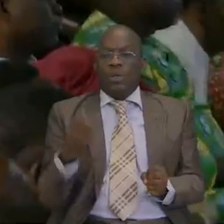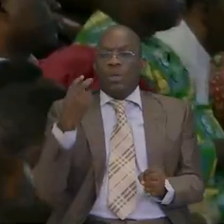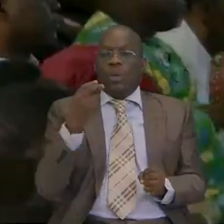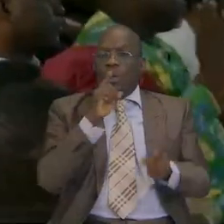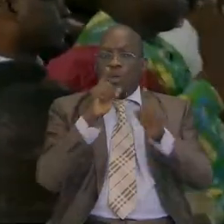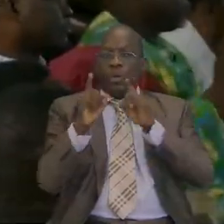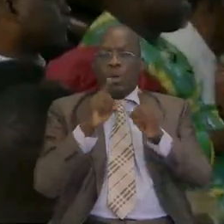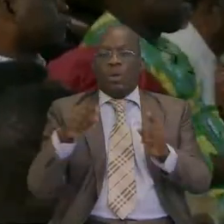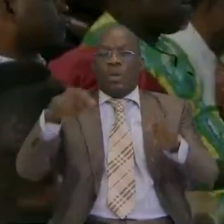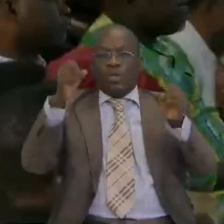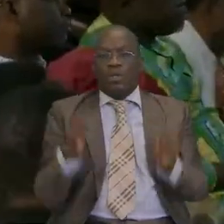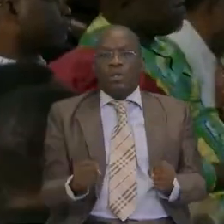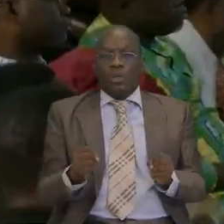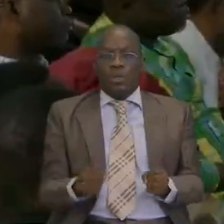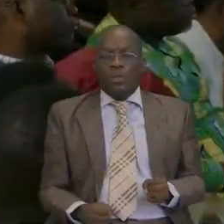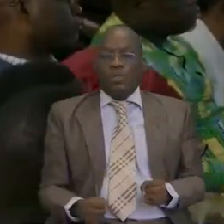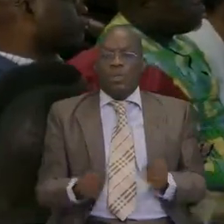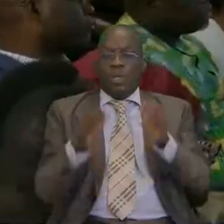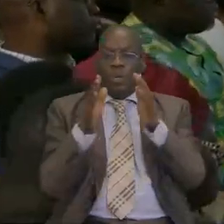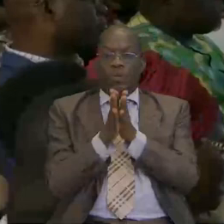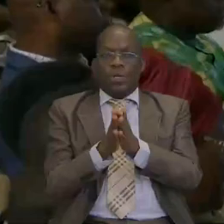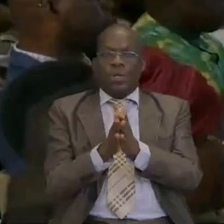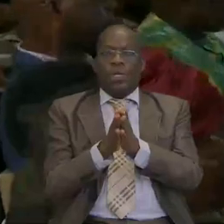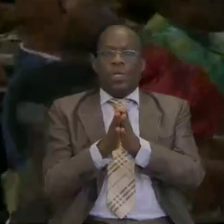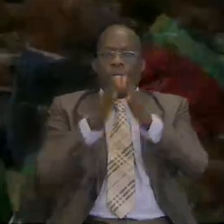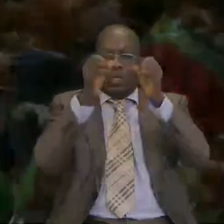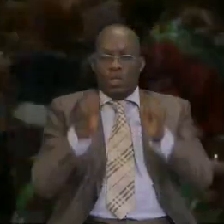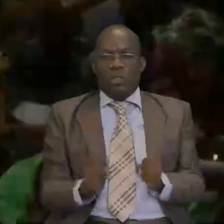Parle avec force. Prie avec force.